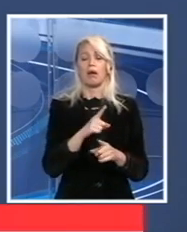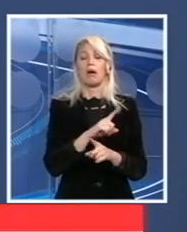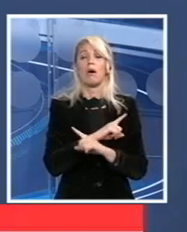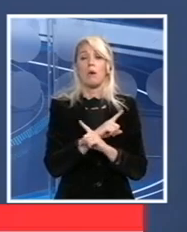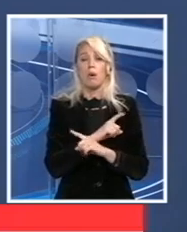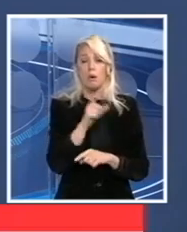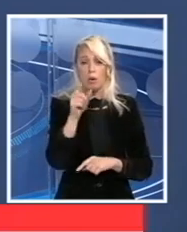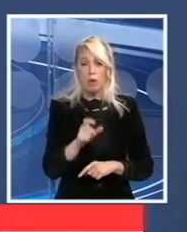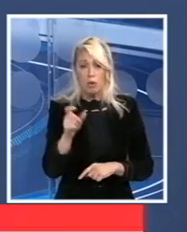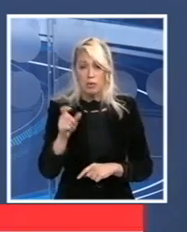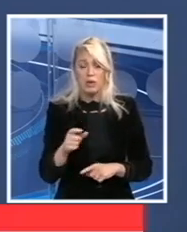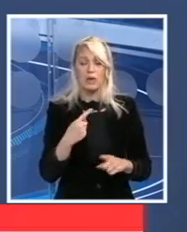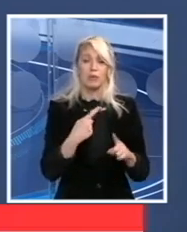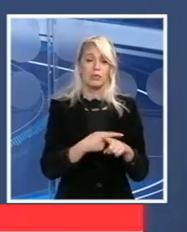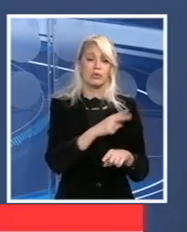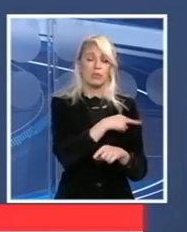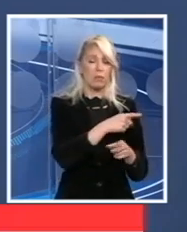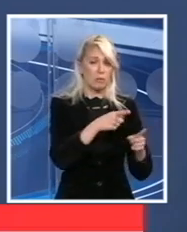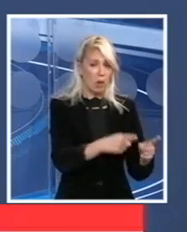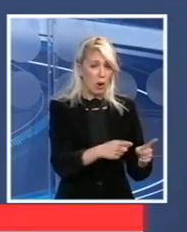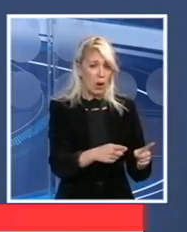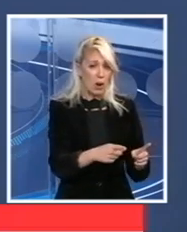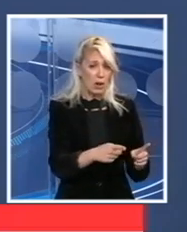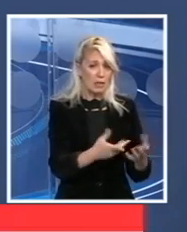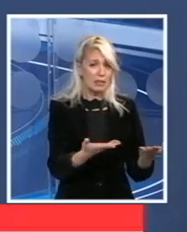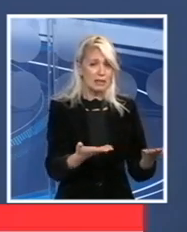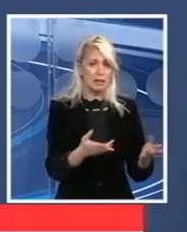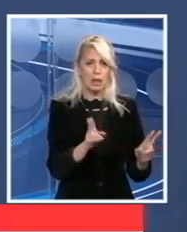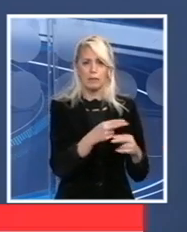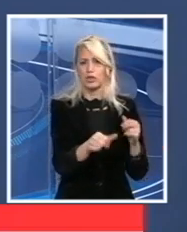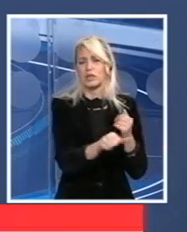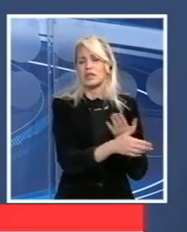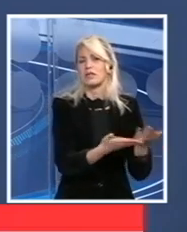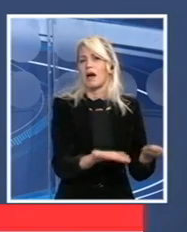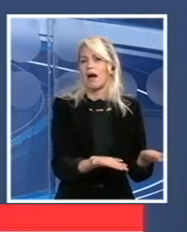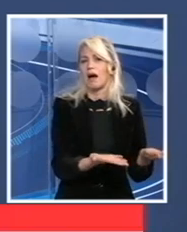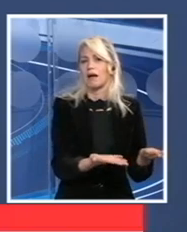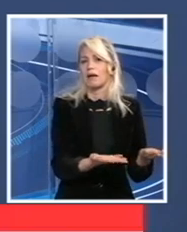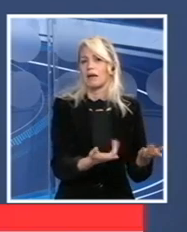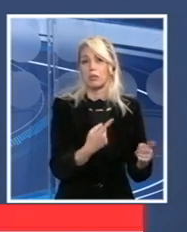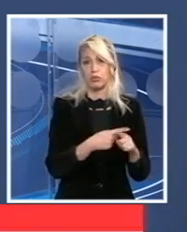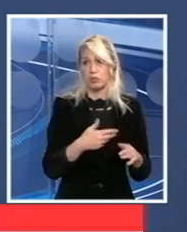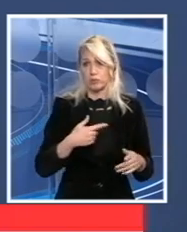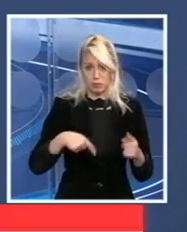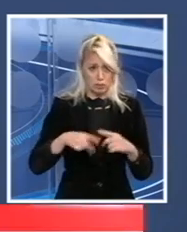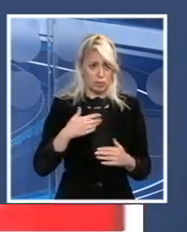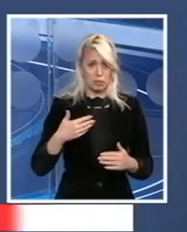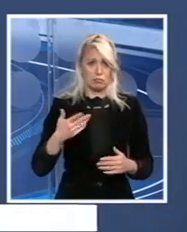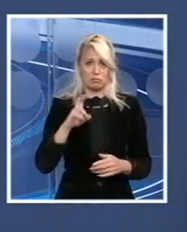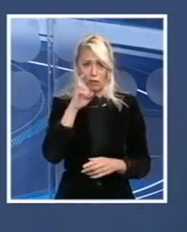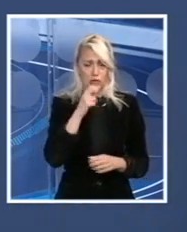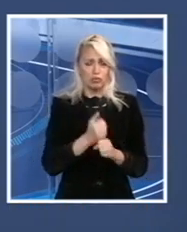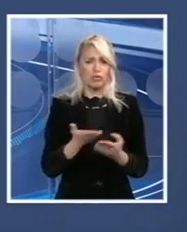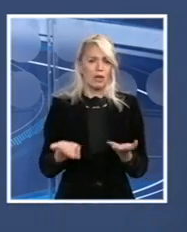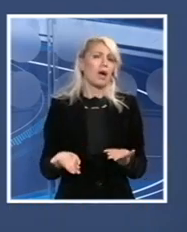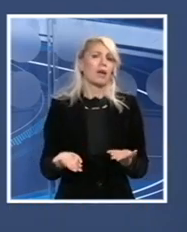i hospitalizovane osobe ni ne mogu da se sakriju, niti iko to želi, niti to treba da se radi. Tako